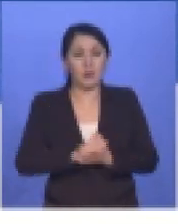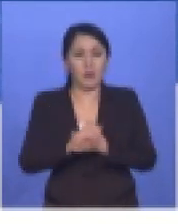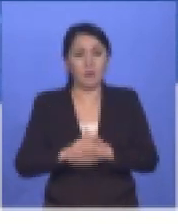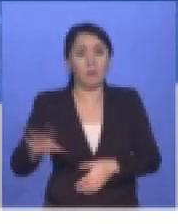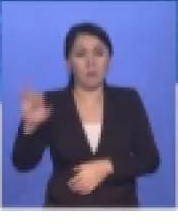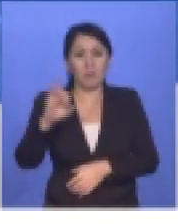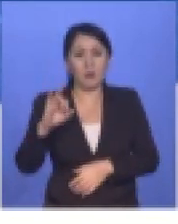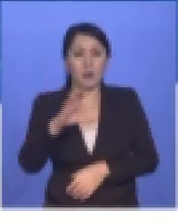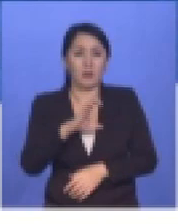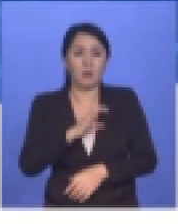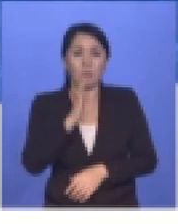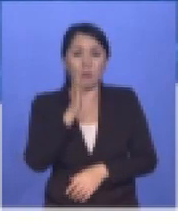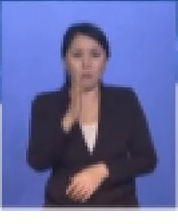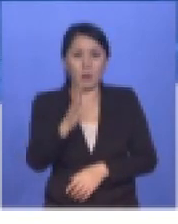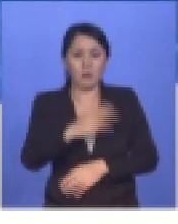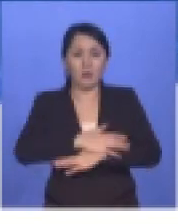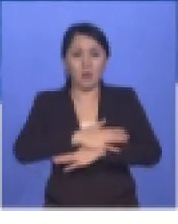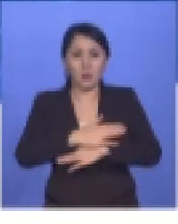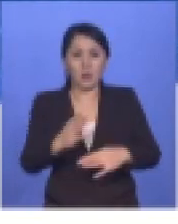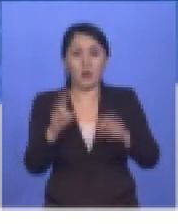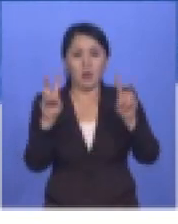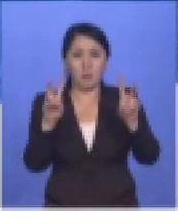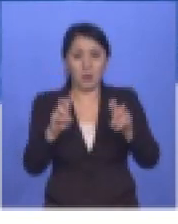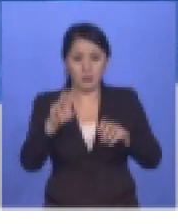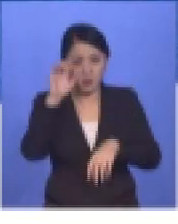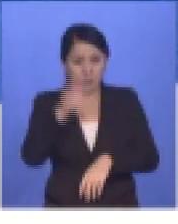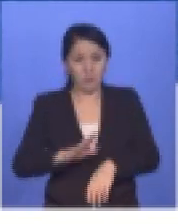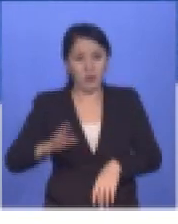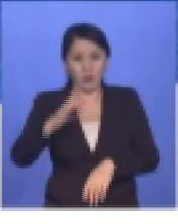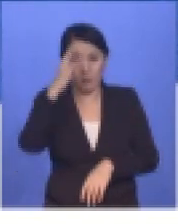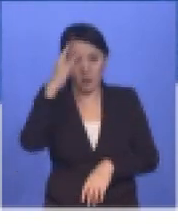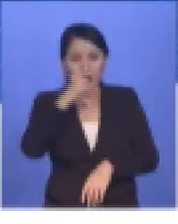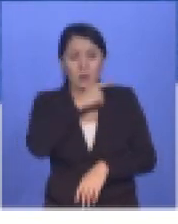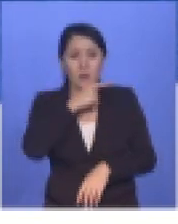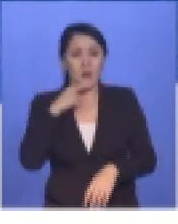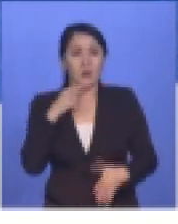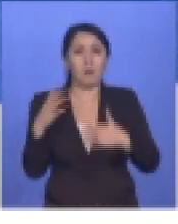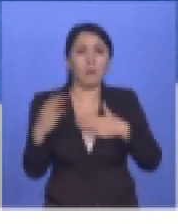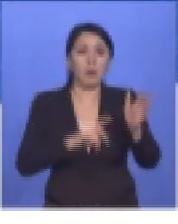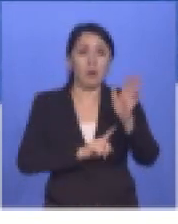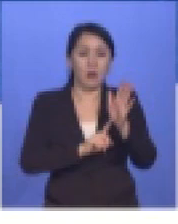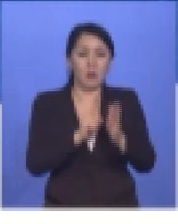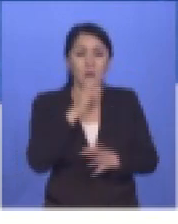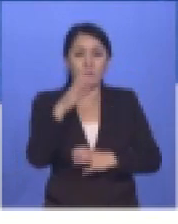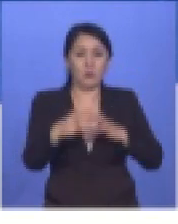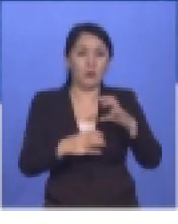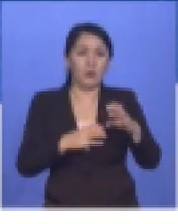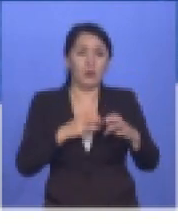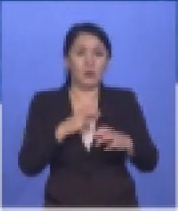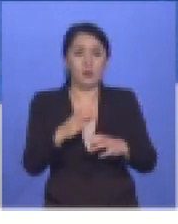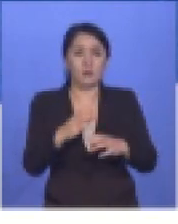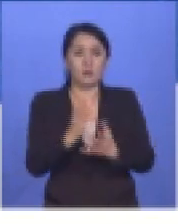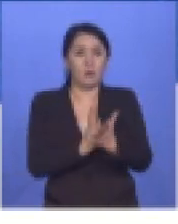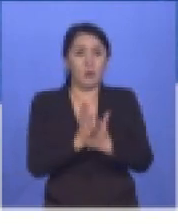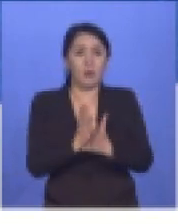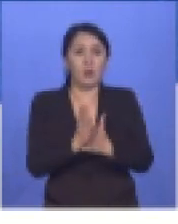ынтымақтастықтың тарихы бай және болашағы жарқын деп аталатын мақалада мемлекет басшысы қазақ-орыс қатынасынан бастап халықаралық ушыққан